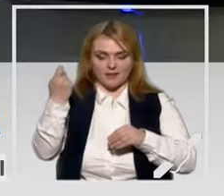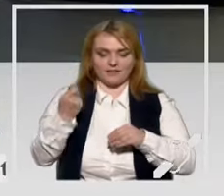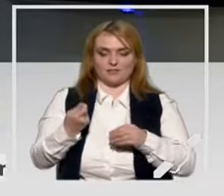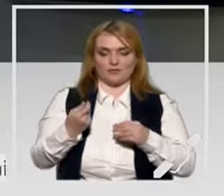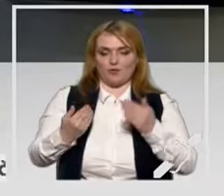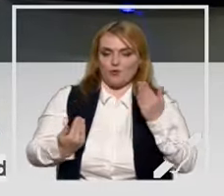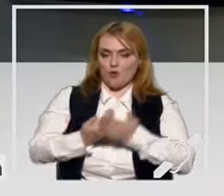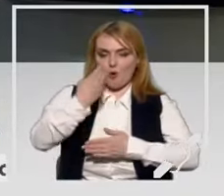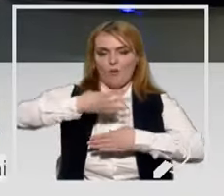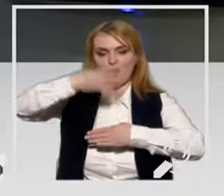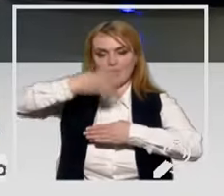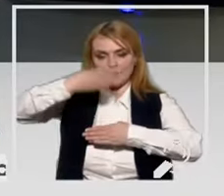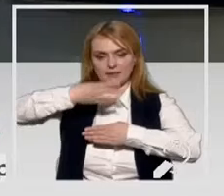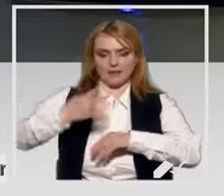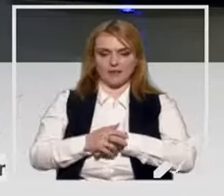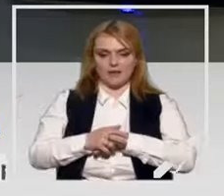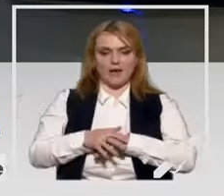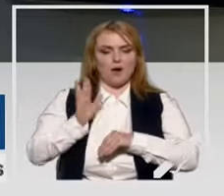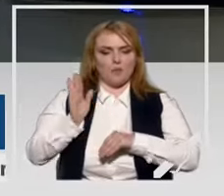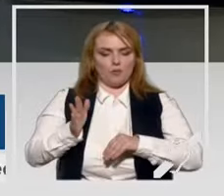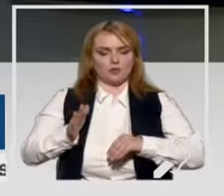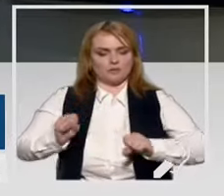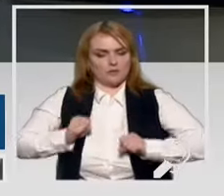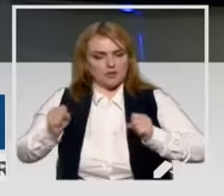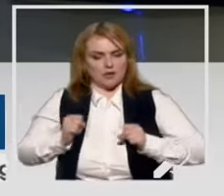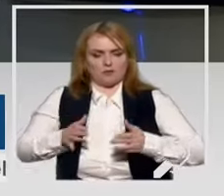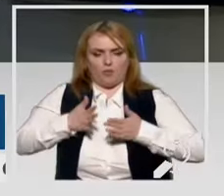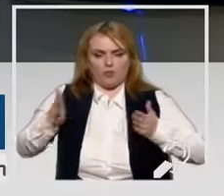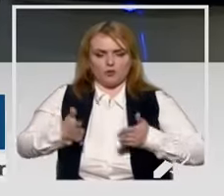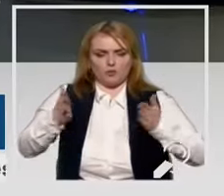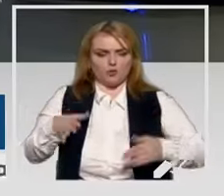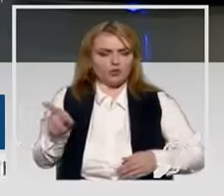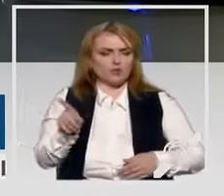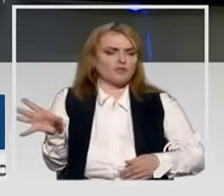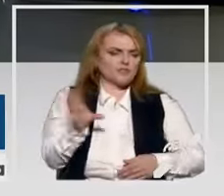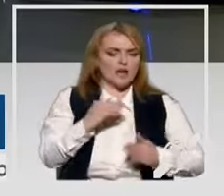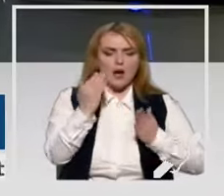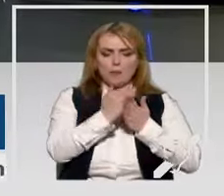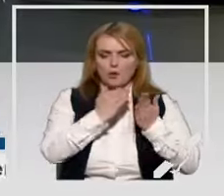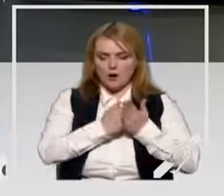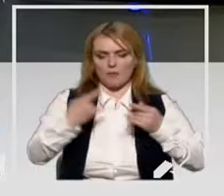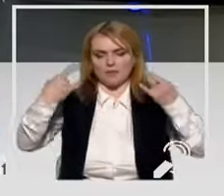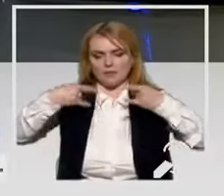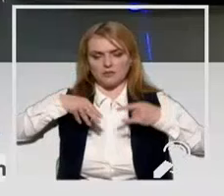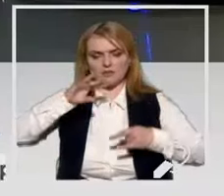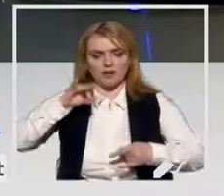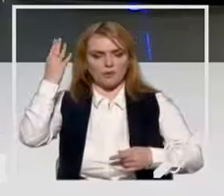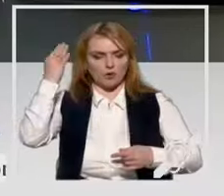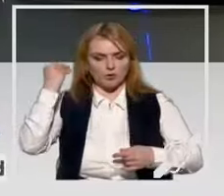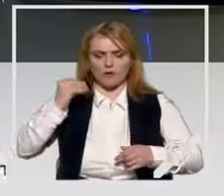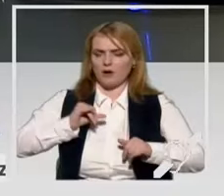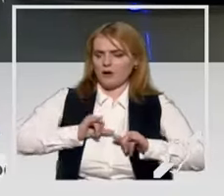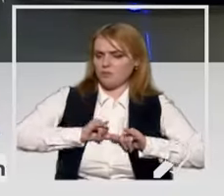vom strădui din ce în ce mai mult ca programele TVR Moldova să se ridice la nivelul de interes pe